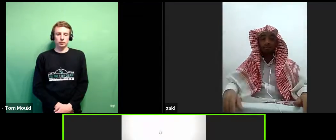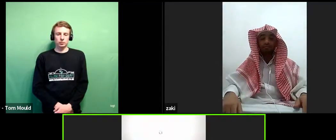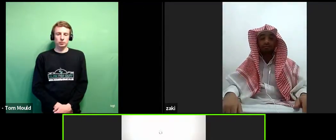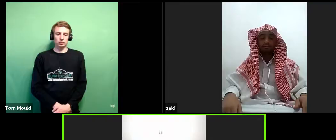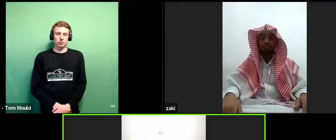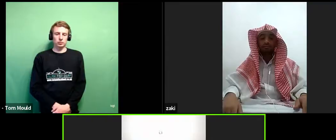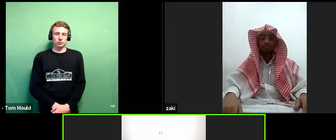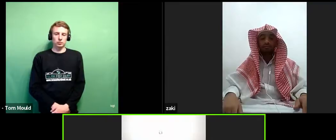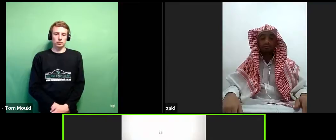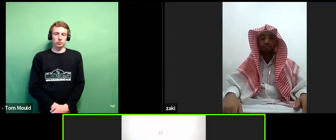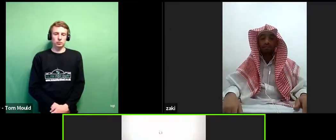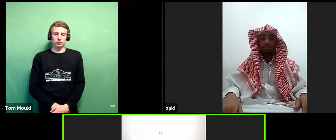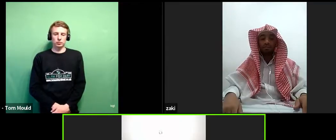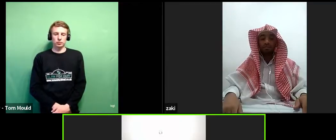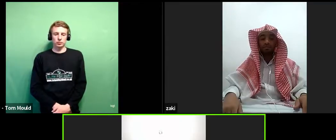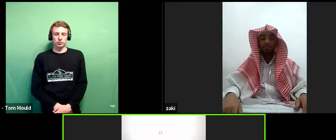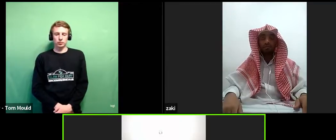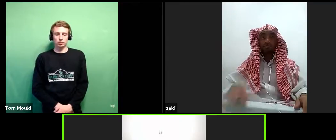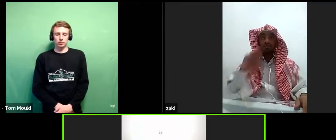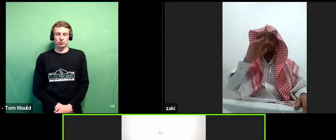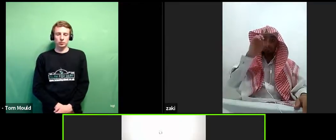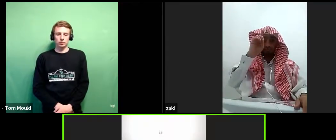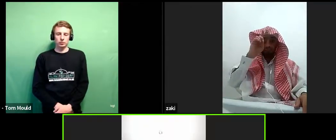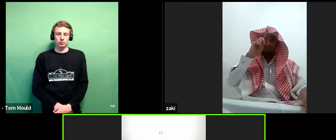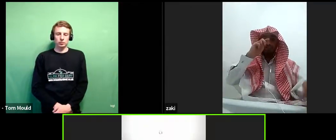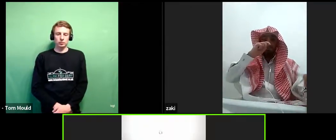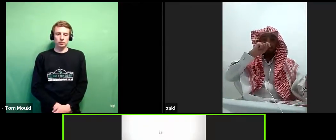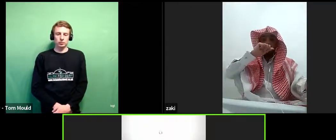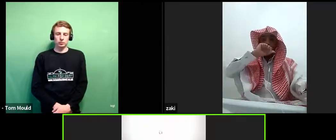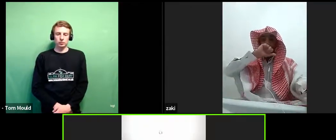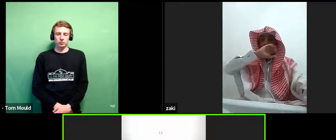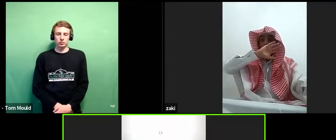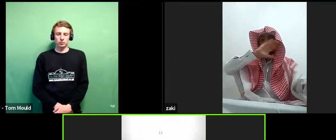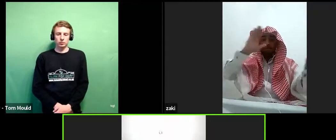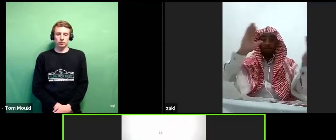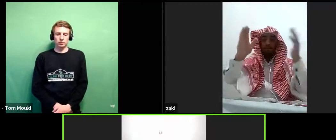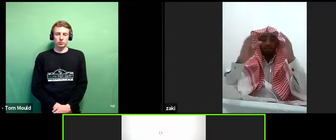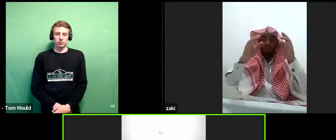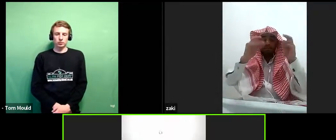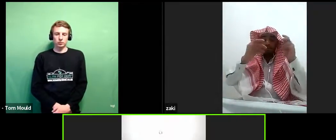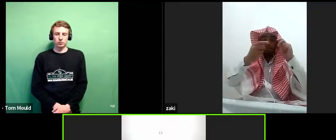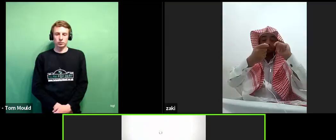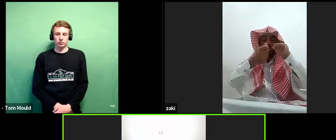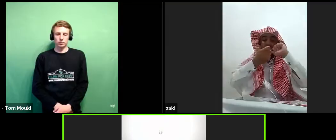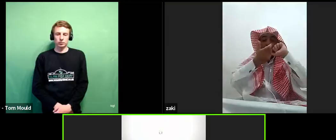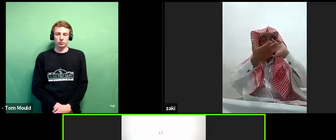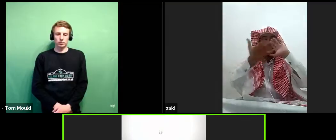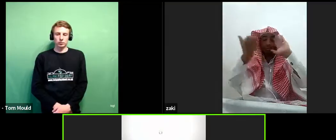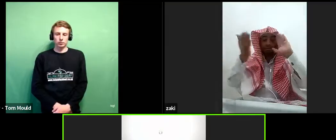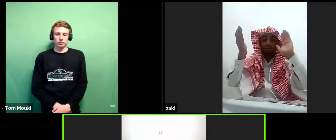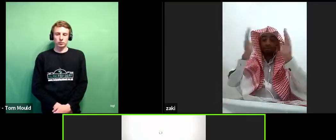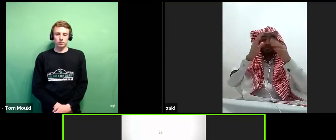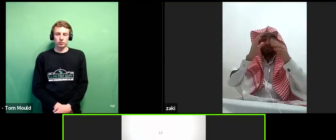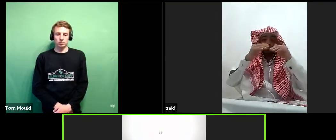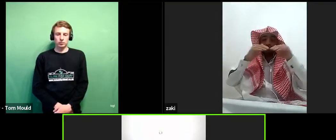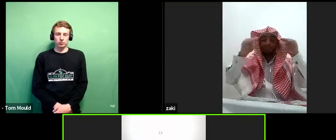وتصريف الرياح والسحاب المسخر بين السماء